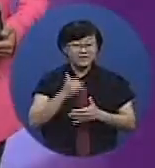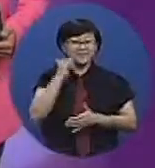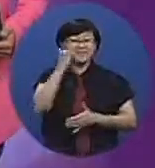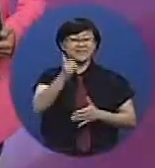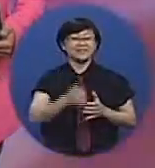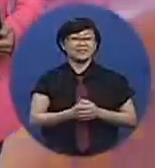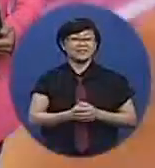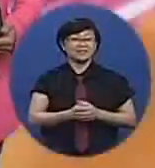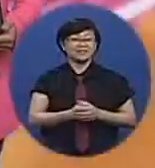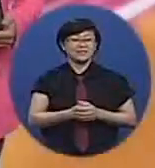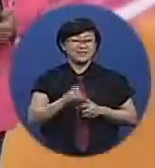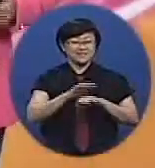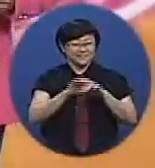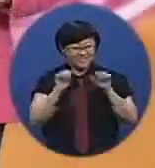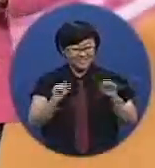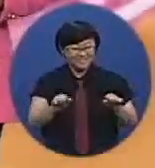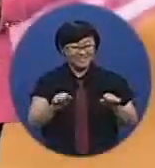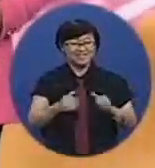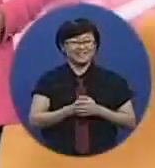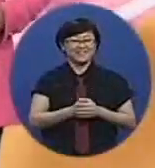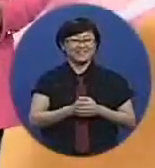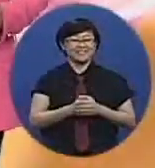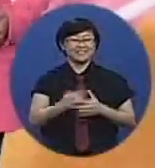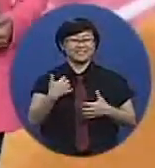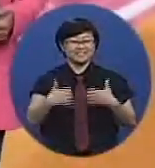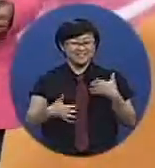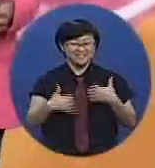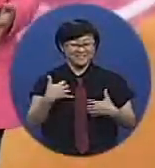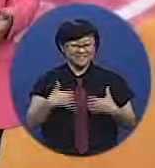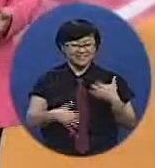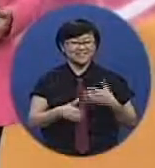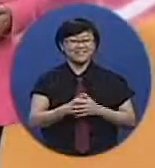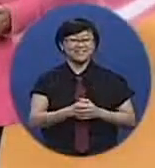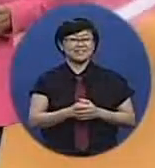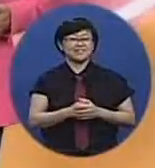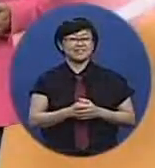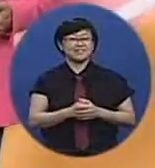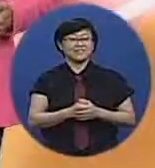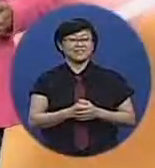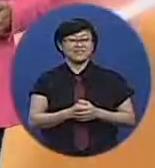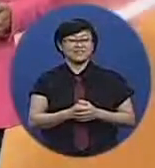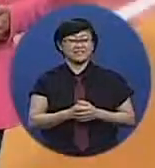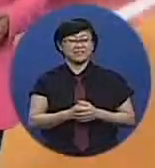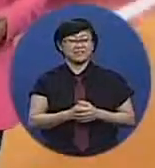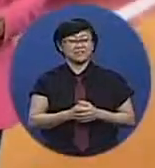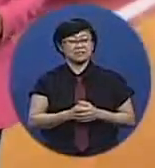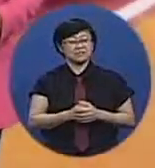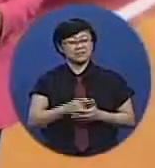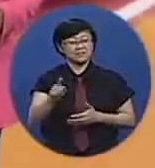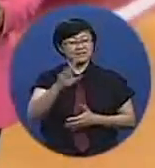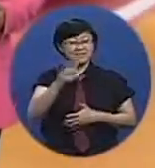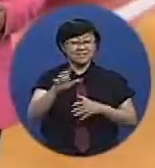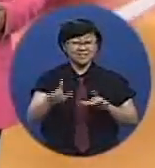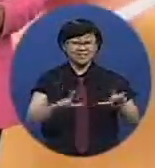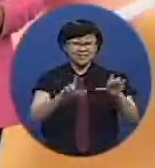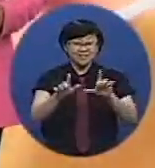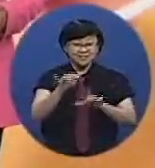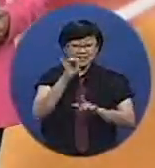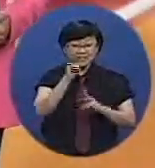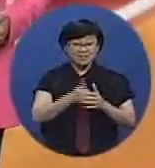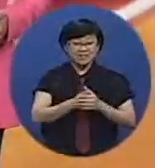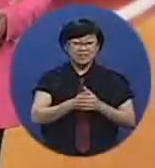여보세요. 안녕하세요. 아이고, 반갑습니다. 반갑습니다. 어디 사시는